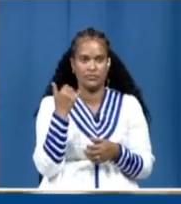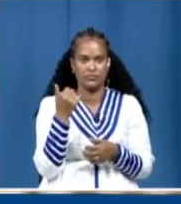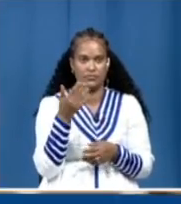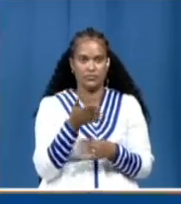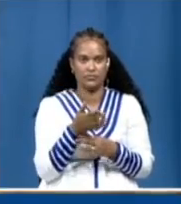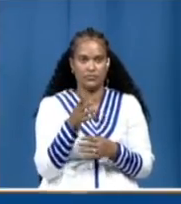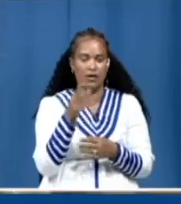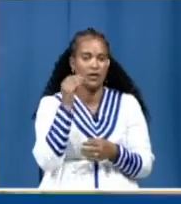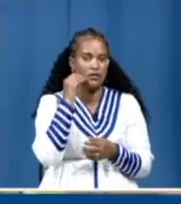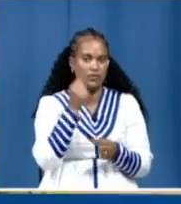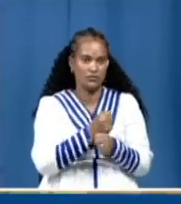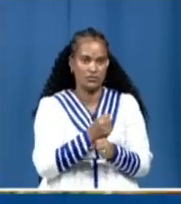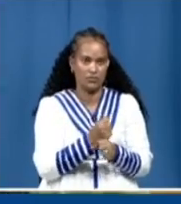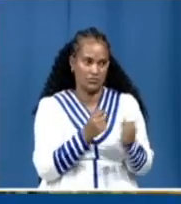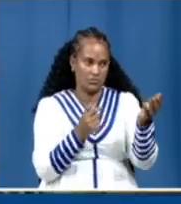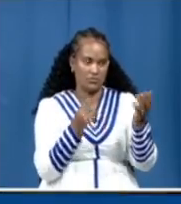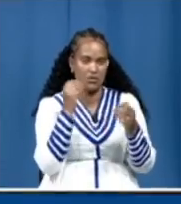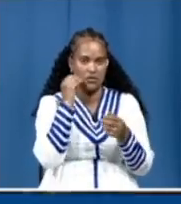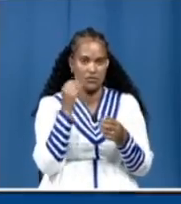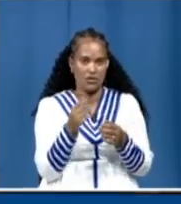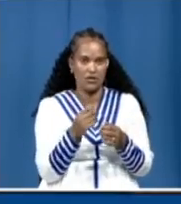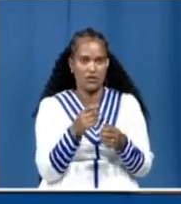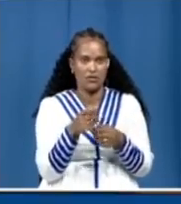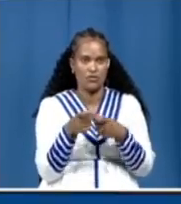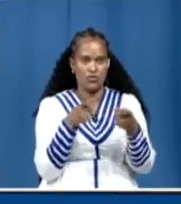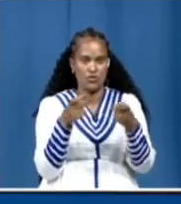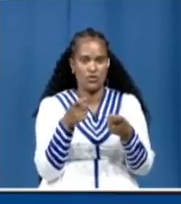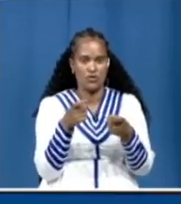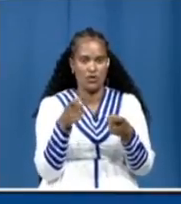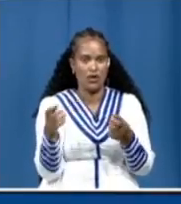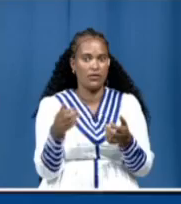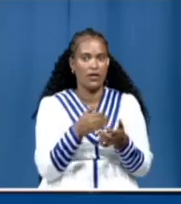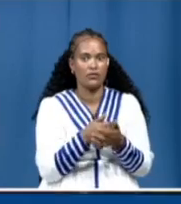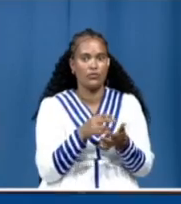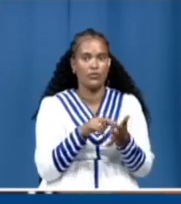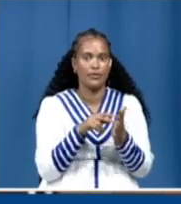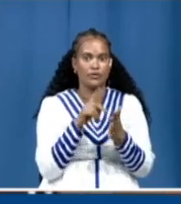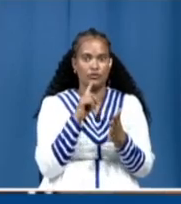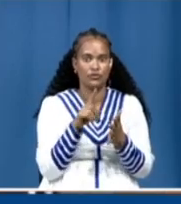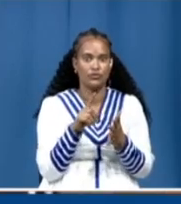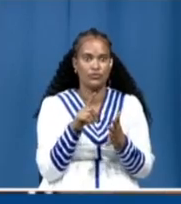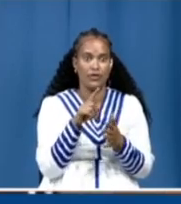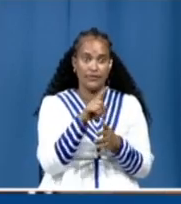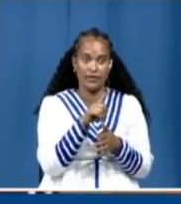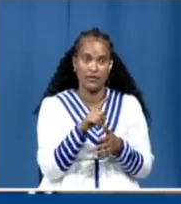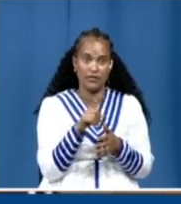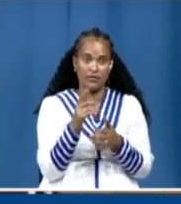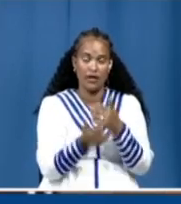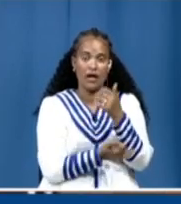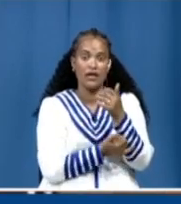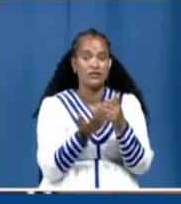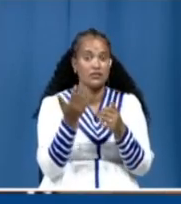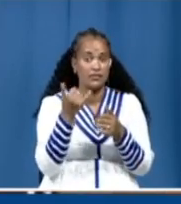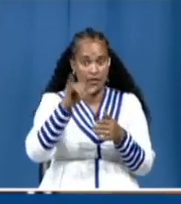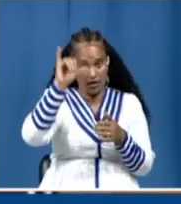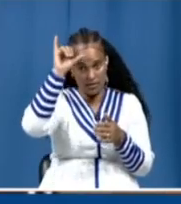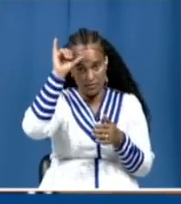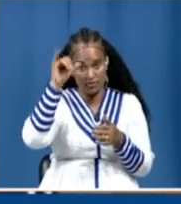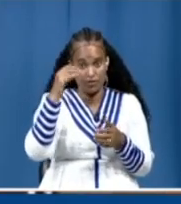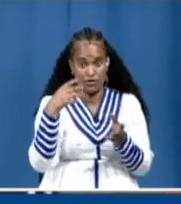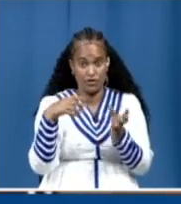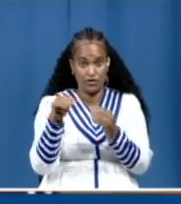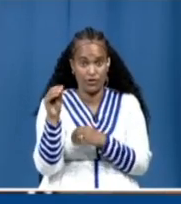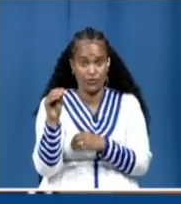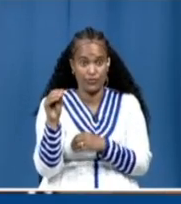گذاشته گذاشته ات سریح، گذاشته ات سریح. ایت وارد ام حدای ات اتاتی وزن نگردی. کفتن نه عدن وارد گنزم نه. شاید